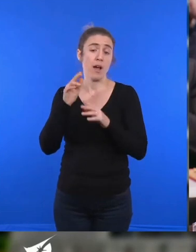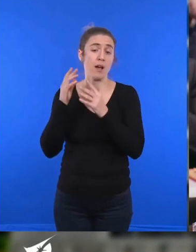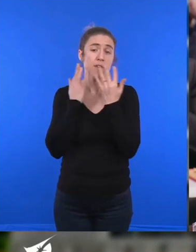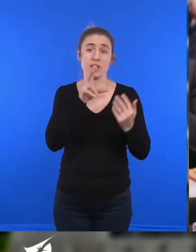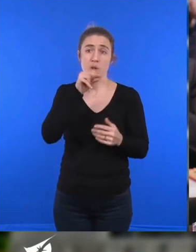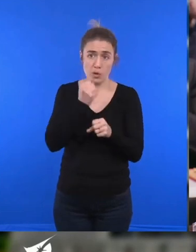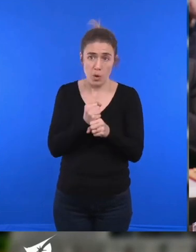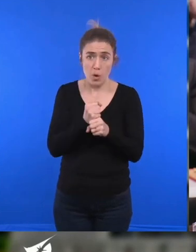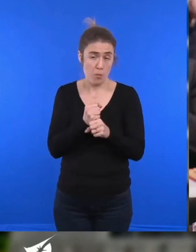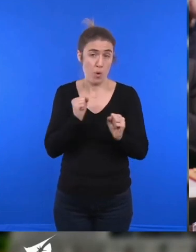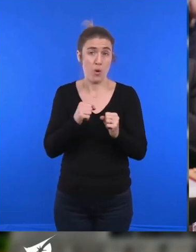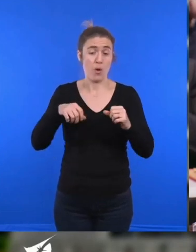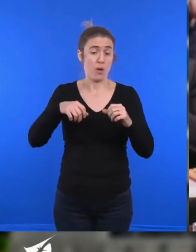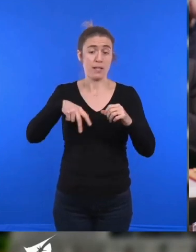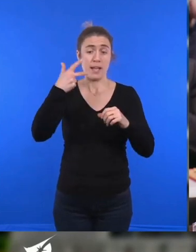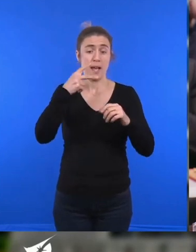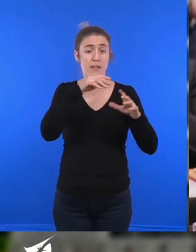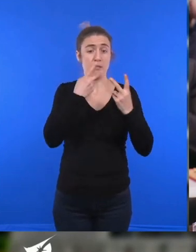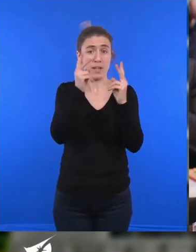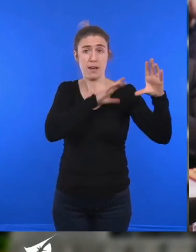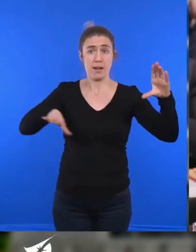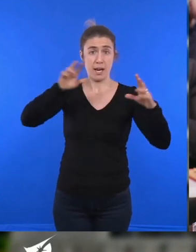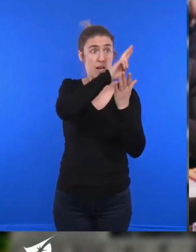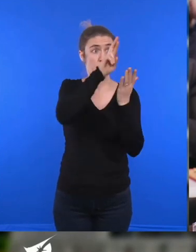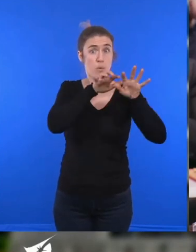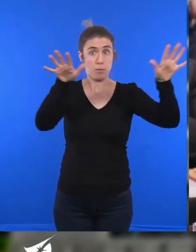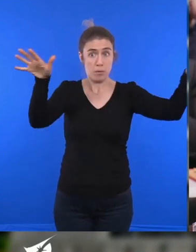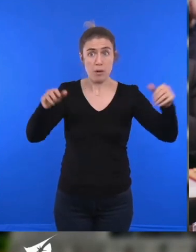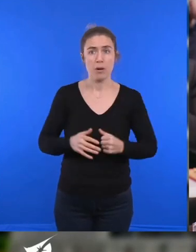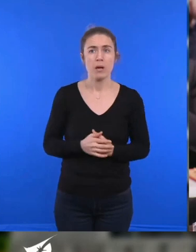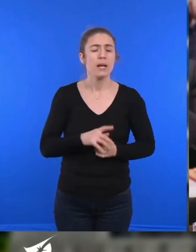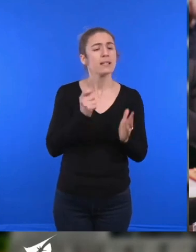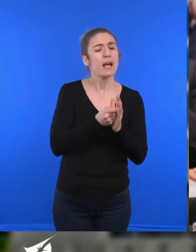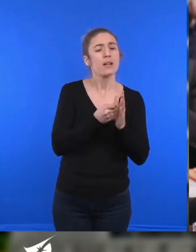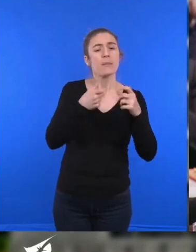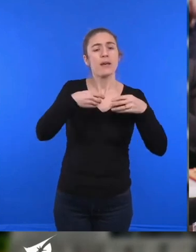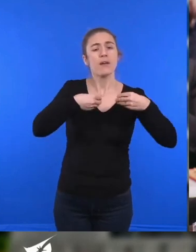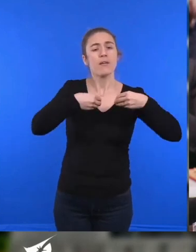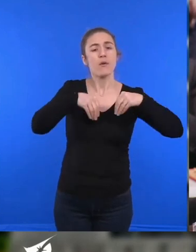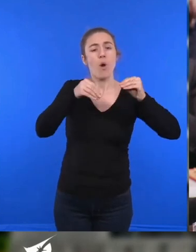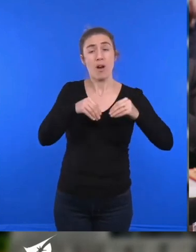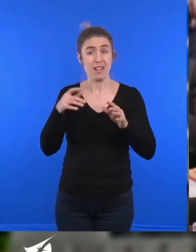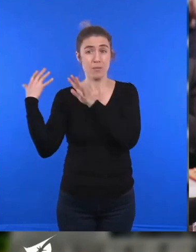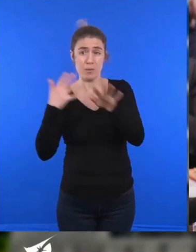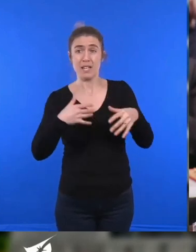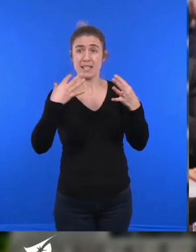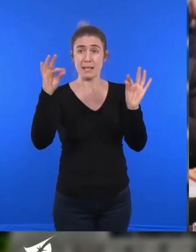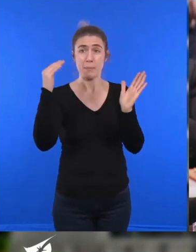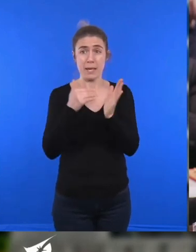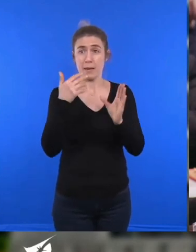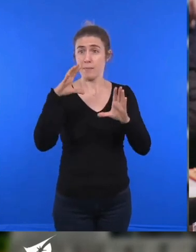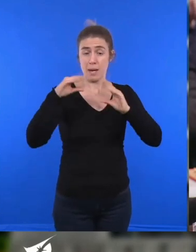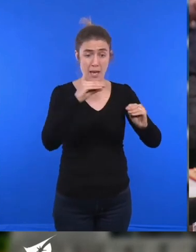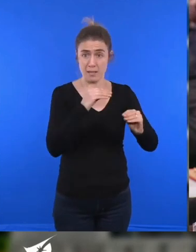sur 13 villes de la métropole cette année et qui a vendu, dès l'ouverture de la billetterie, 10 000 places de plus. Nous devrions